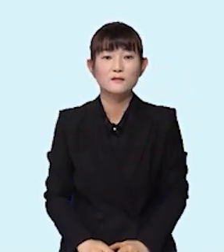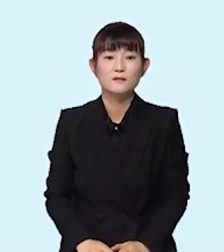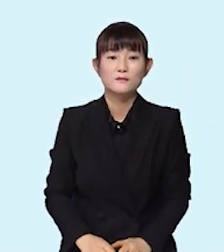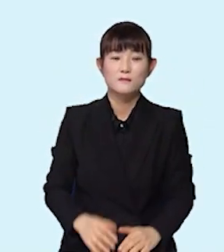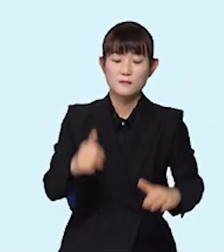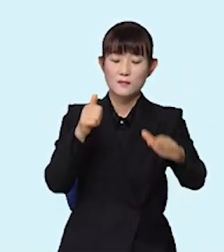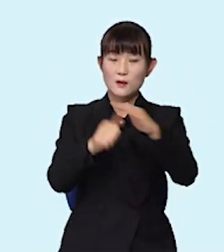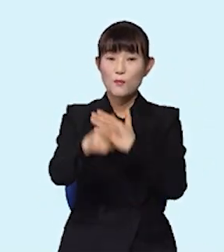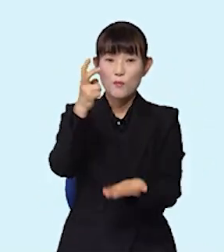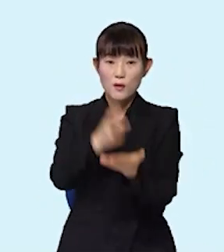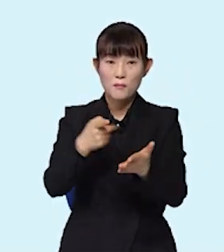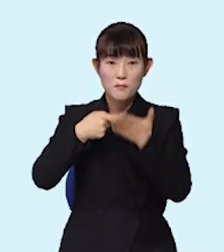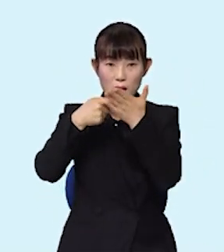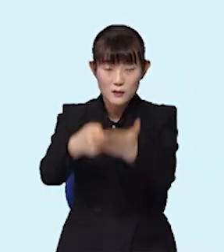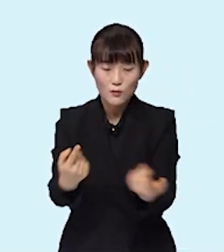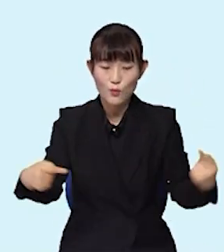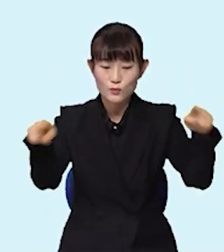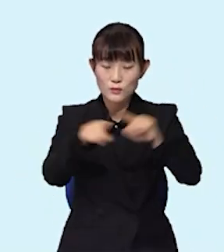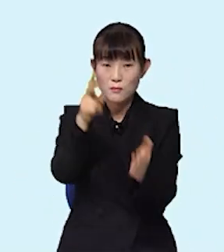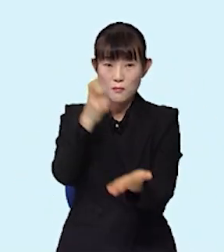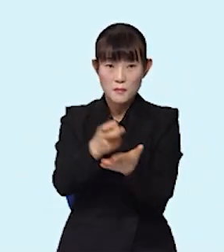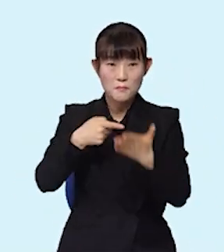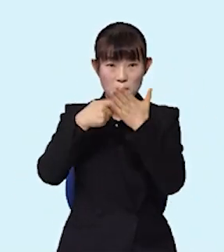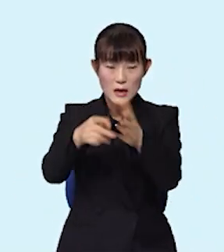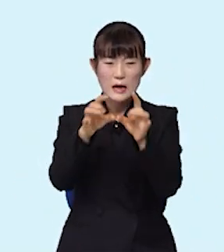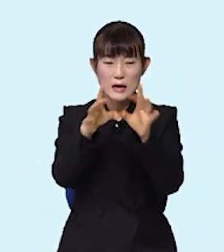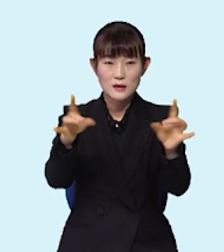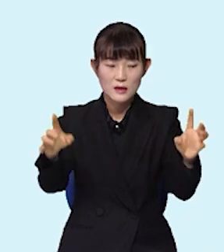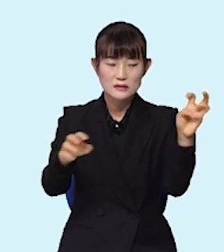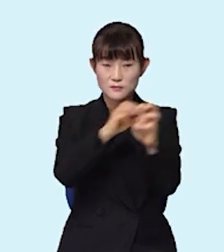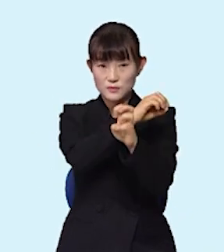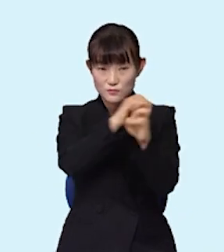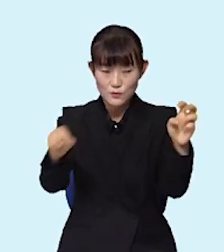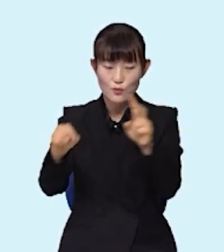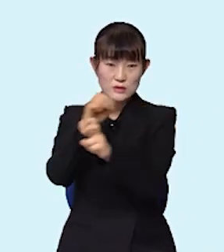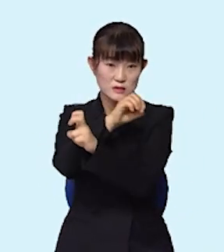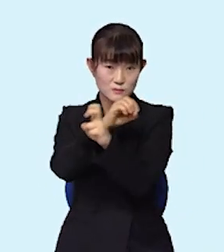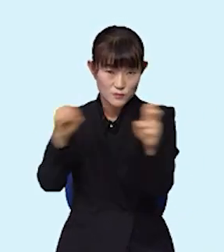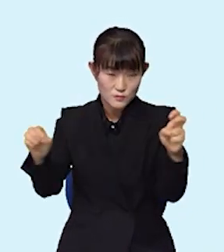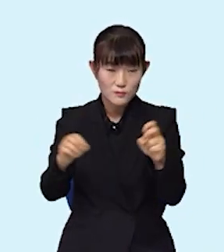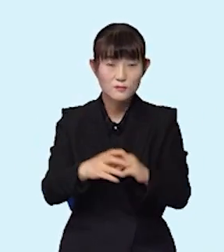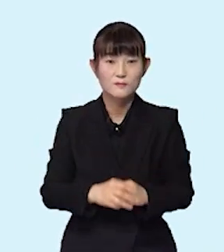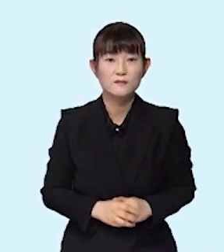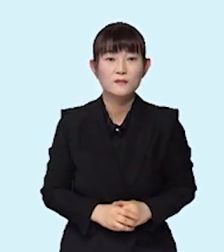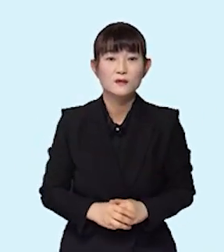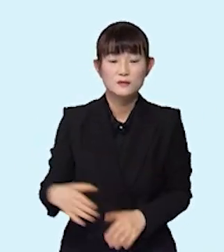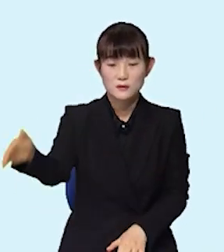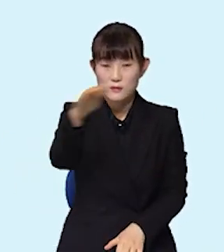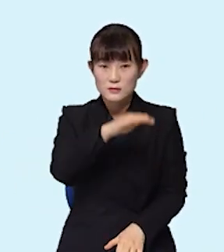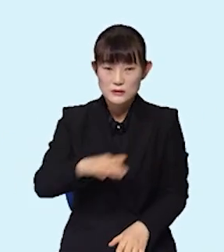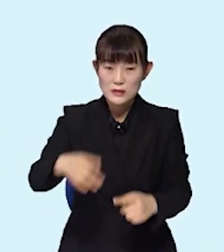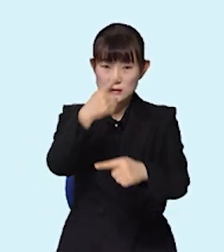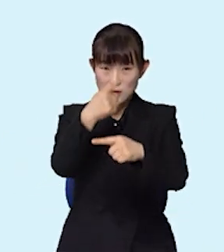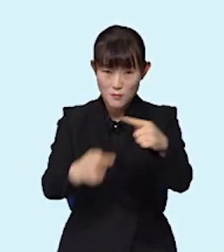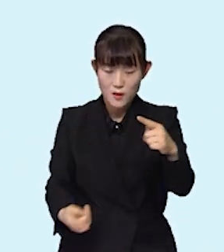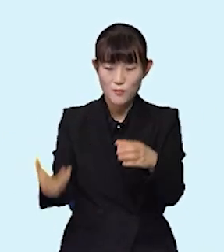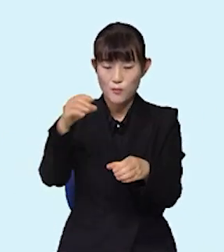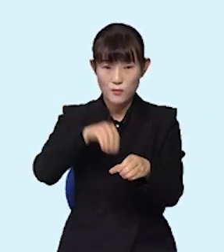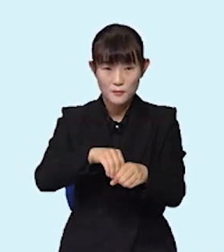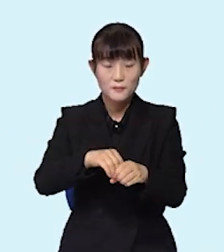대표법안 발의와 공동 법안 발의가 각각 30%, 20%를 차지해 전체 절반을